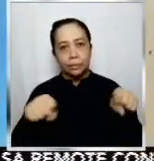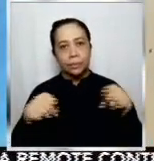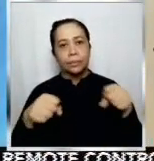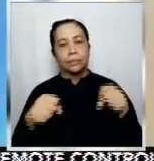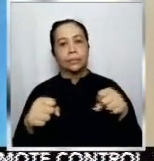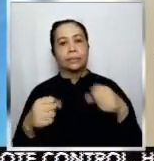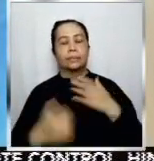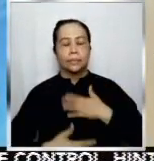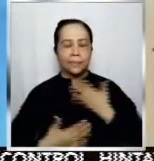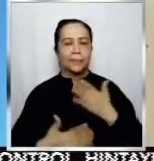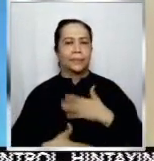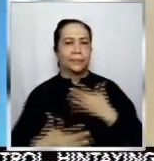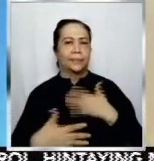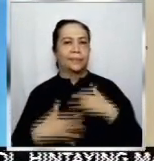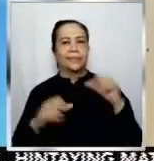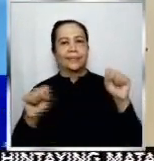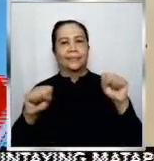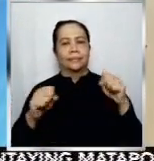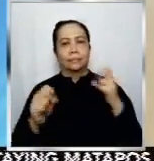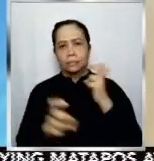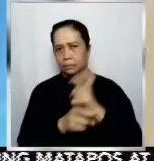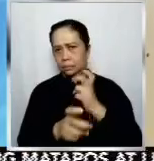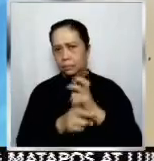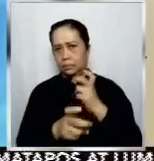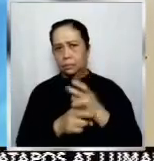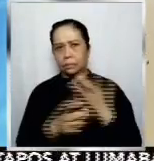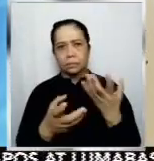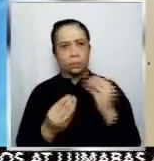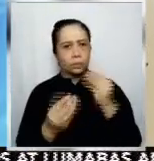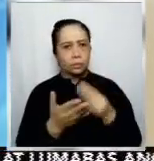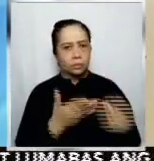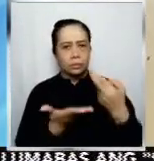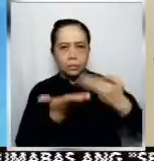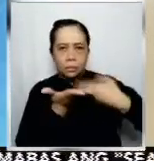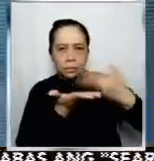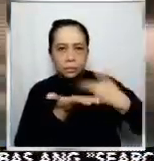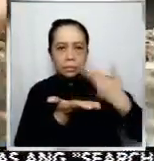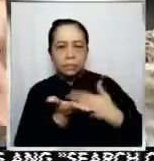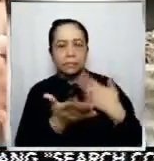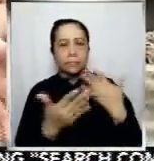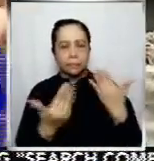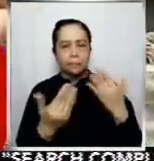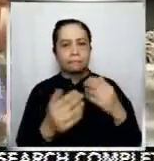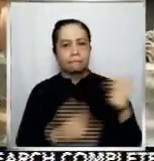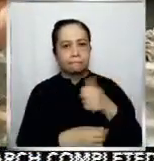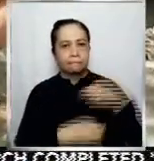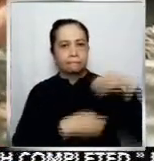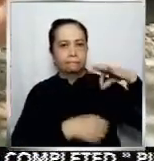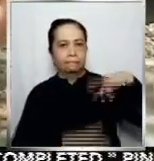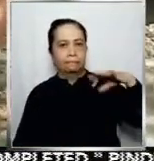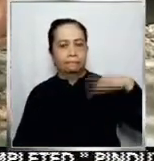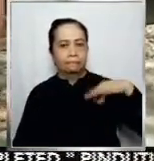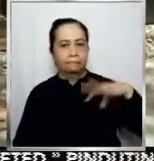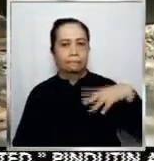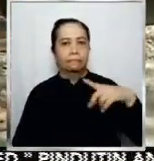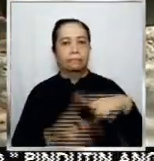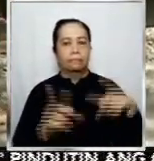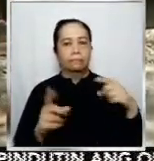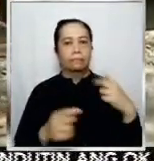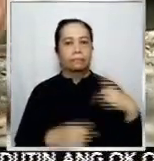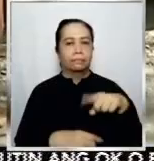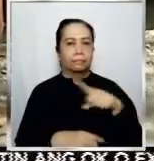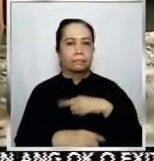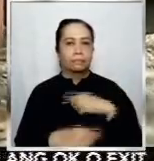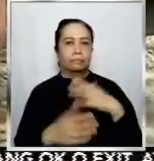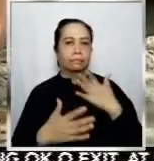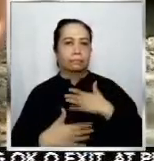paano kumikita kami, pang araw-araw sa amin, pamilya namin, pagkain. Ngayon nga ang unang araw ng muling pamamasada ng mga